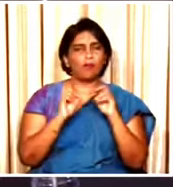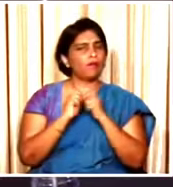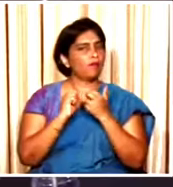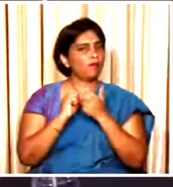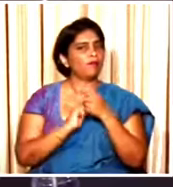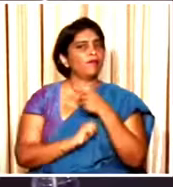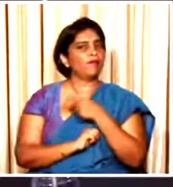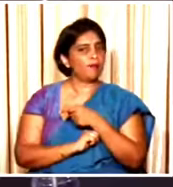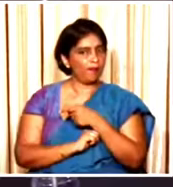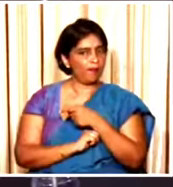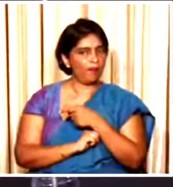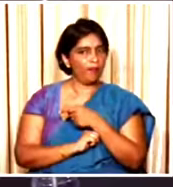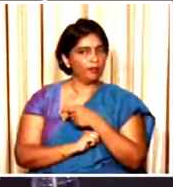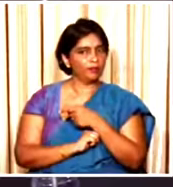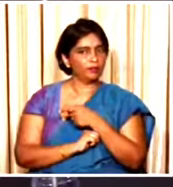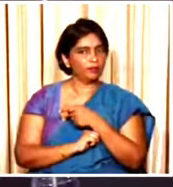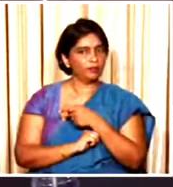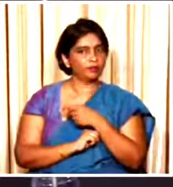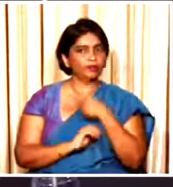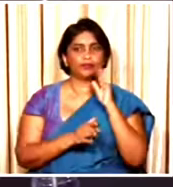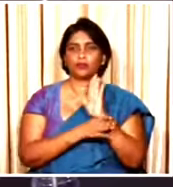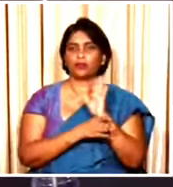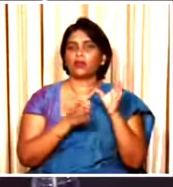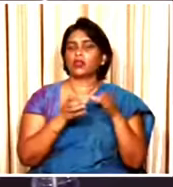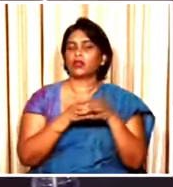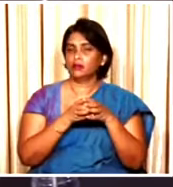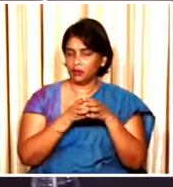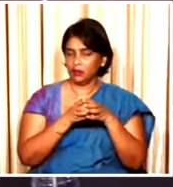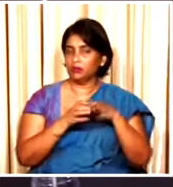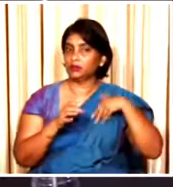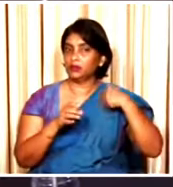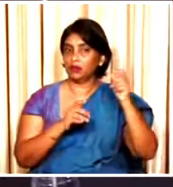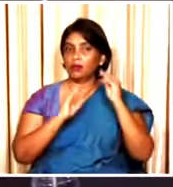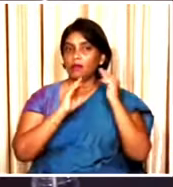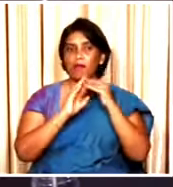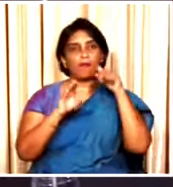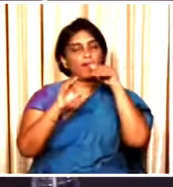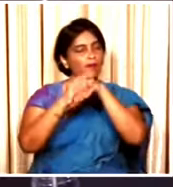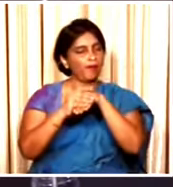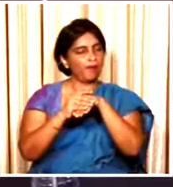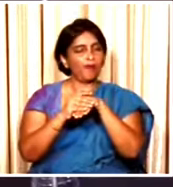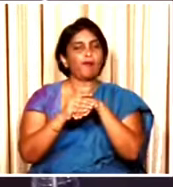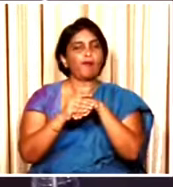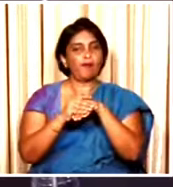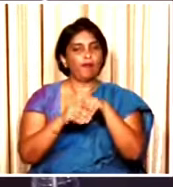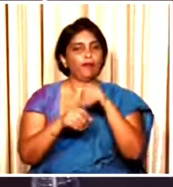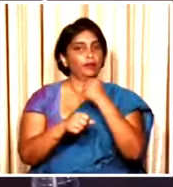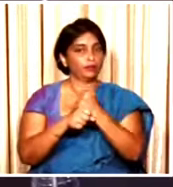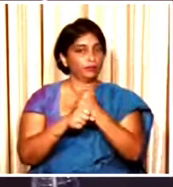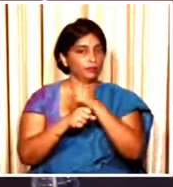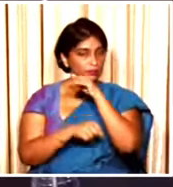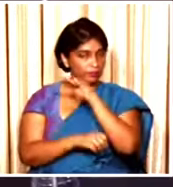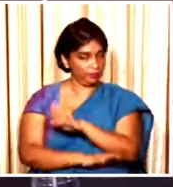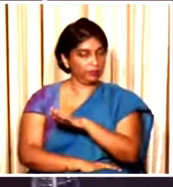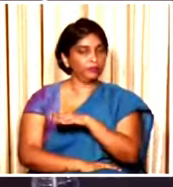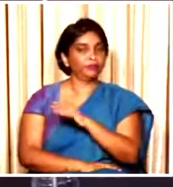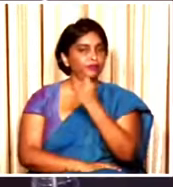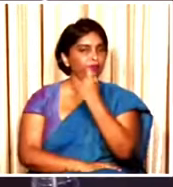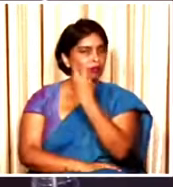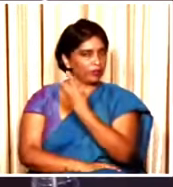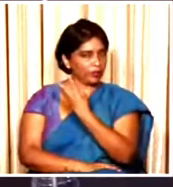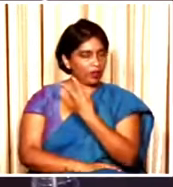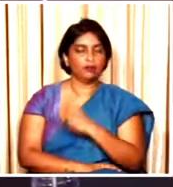අර්බුදයේදී ශ්‍රී ලංකා නිදහස් පක්ෂ මූලස්ථානය ආණ්ඩුවේ ඉන්න කීප